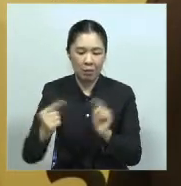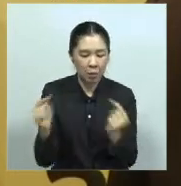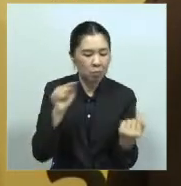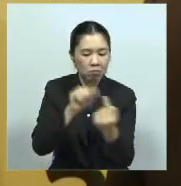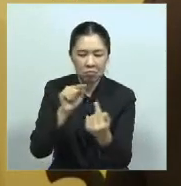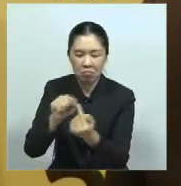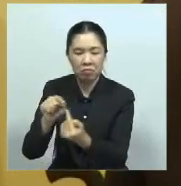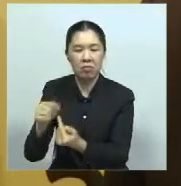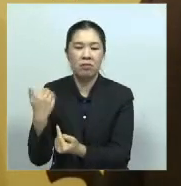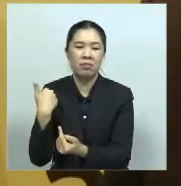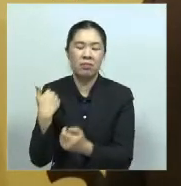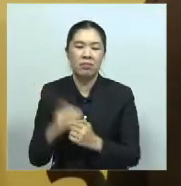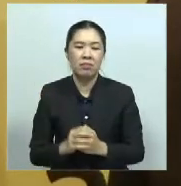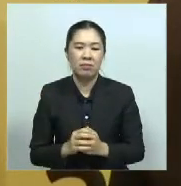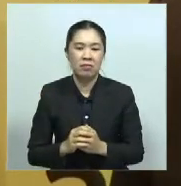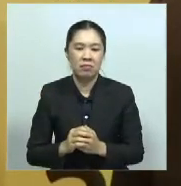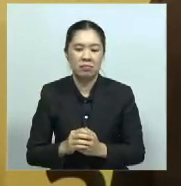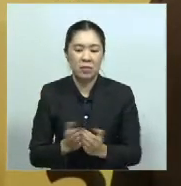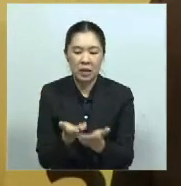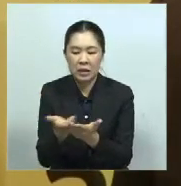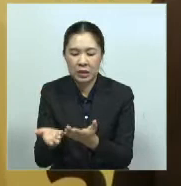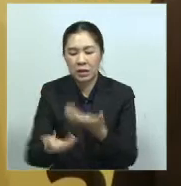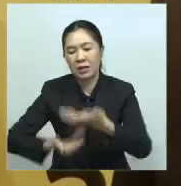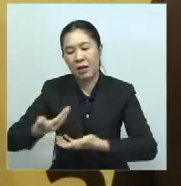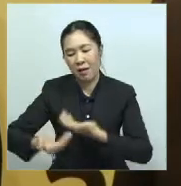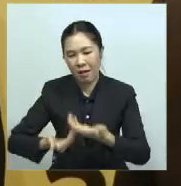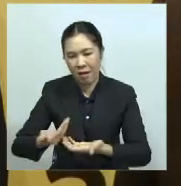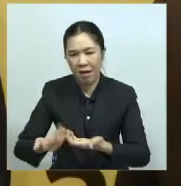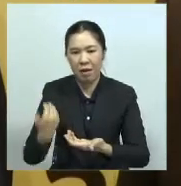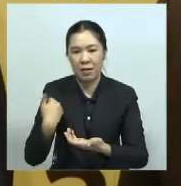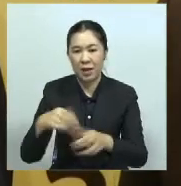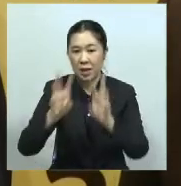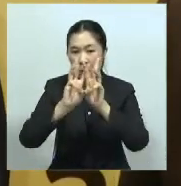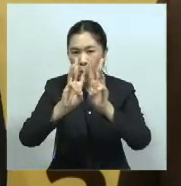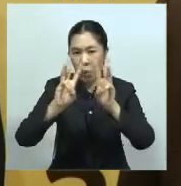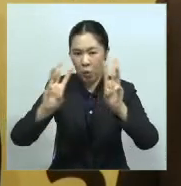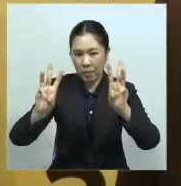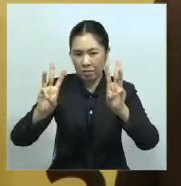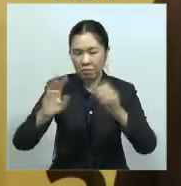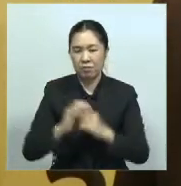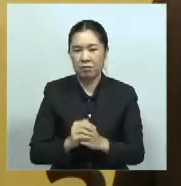รียนรู้เหมือนกันเนี่ยแล้วก็ซื้อขายจากพวกเว็บเพจเรื่องของ